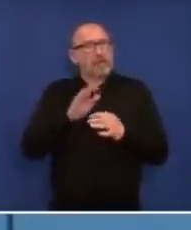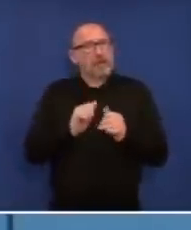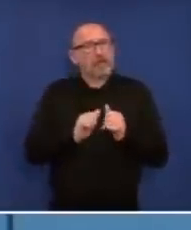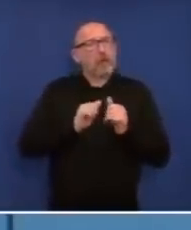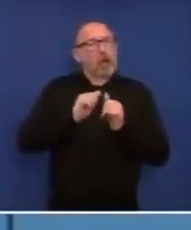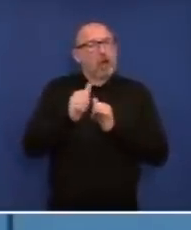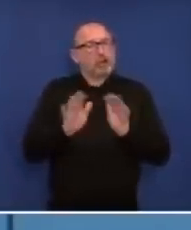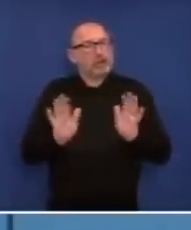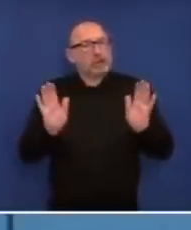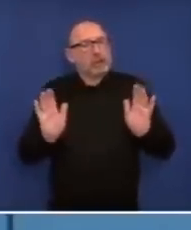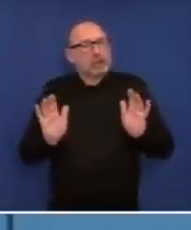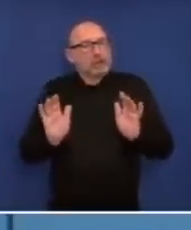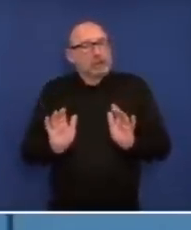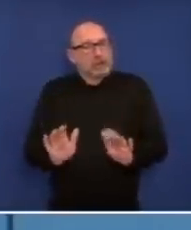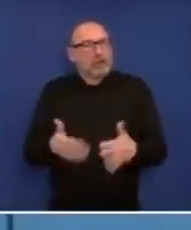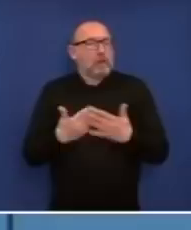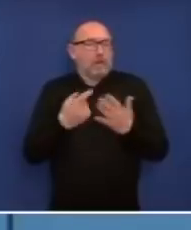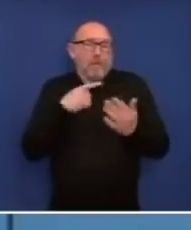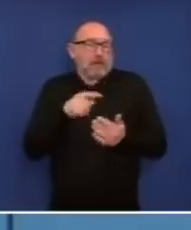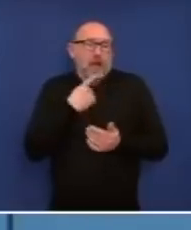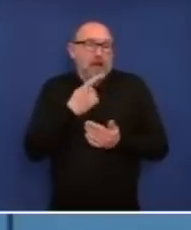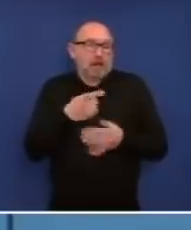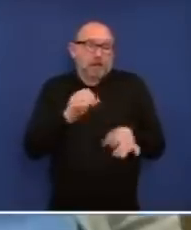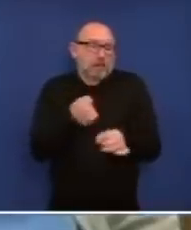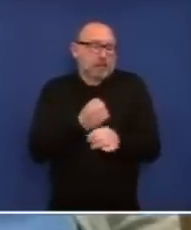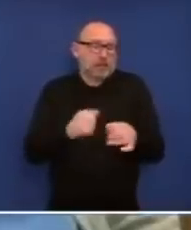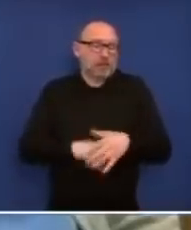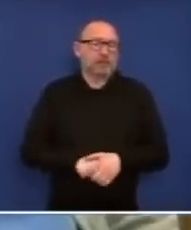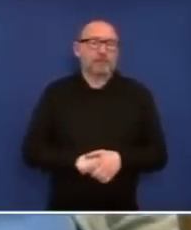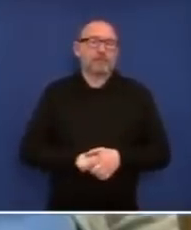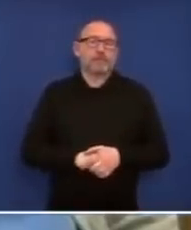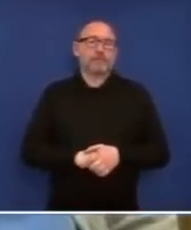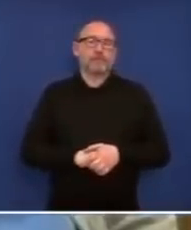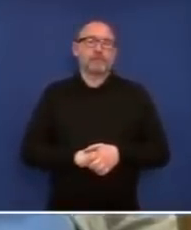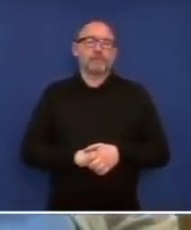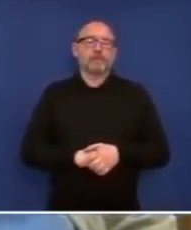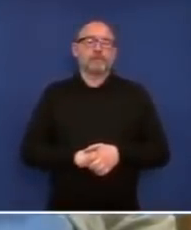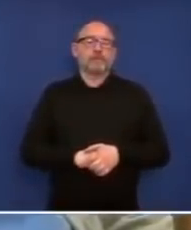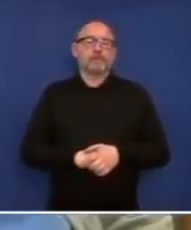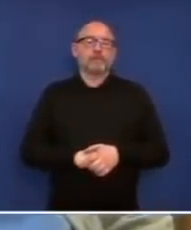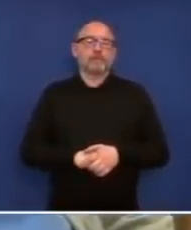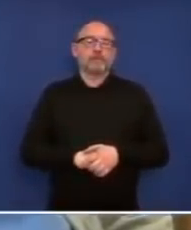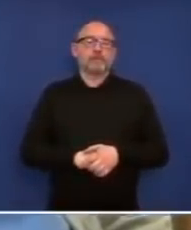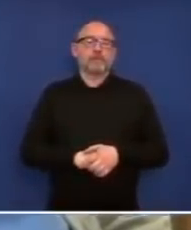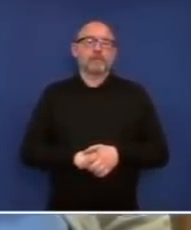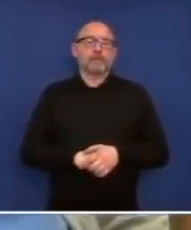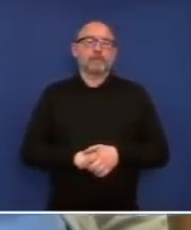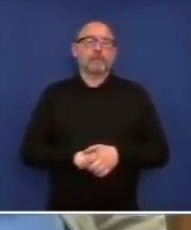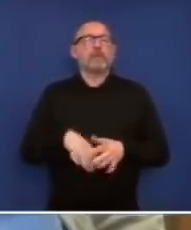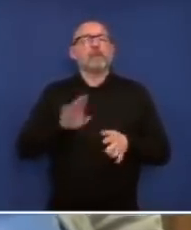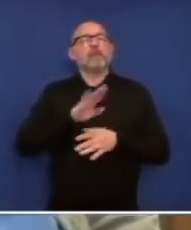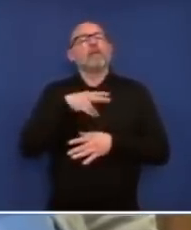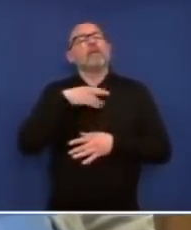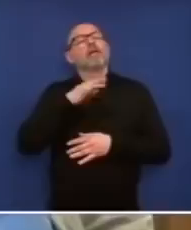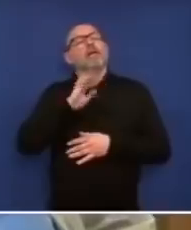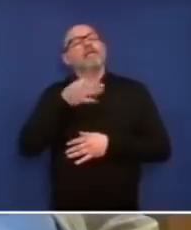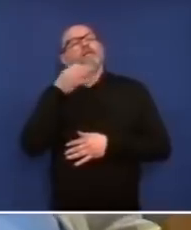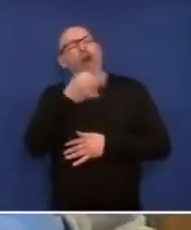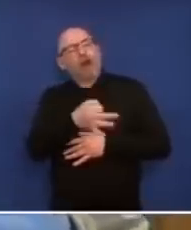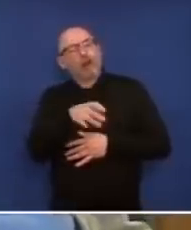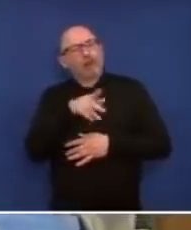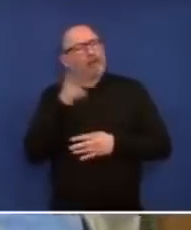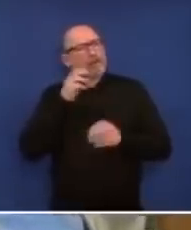Grunde genommen das, was ich Ihnen dazu sagen kann. Noch eine Nachfrage? Es gab immer wieder Berichte, Medienberichte, dass